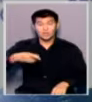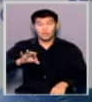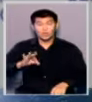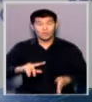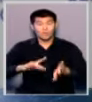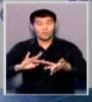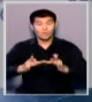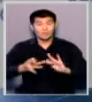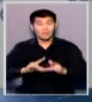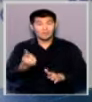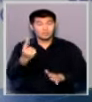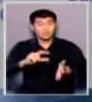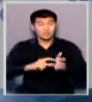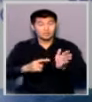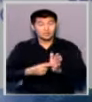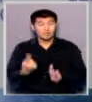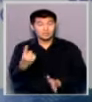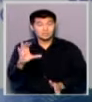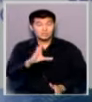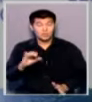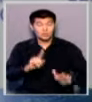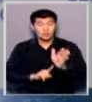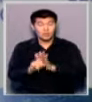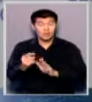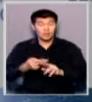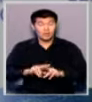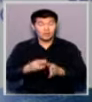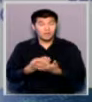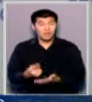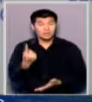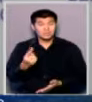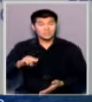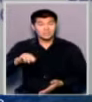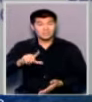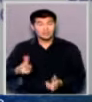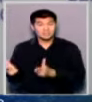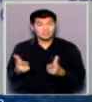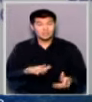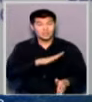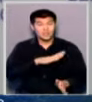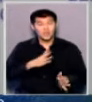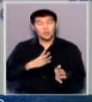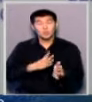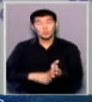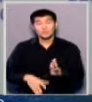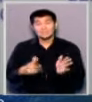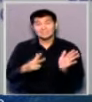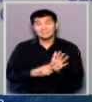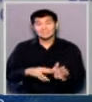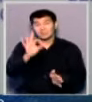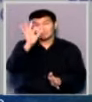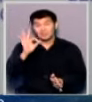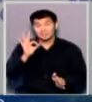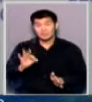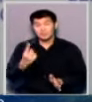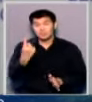сыныпқа қабылдауды бірінші сәуірде бастап, бірінші тамызда біз тәмамдаған болатынбыз. 98% біздің бірінші сыныптың